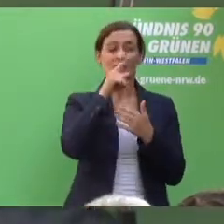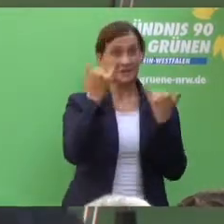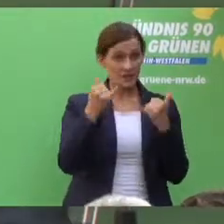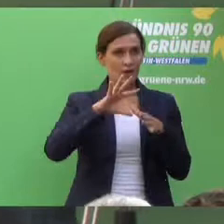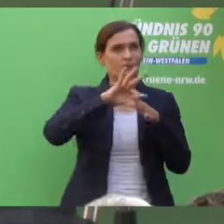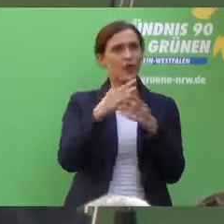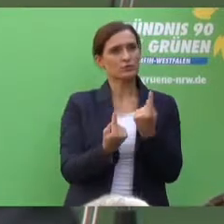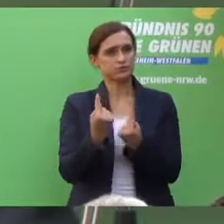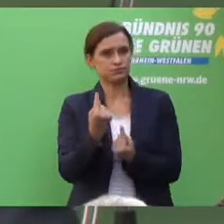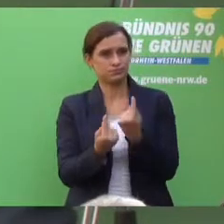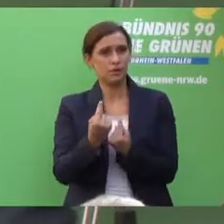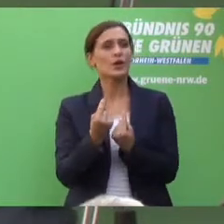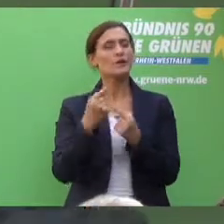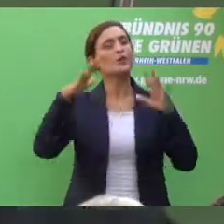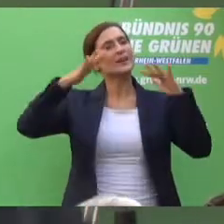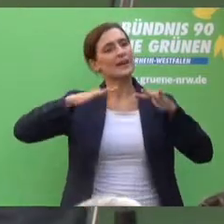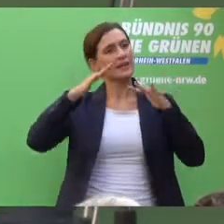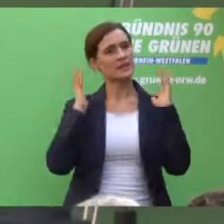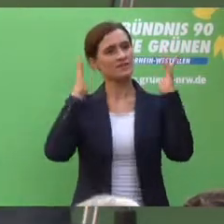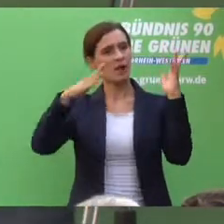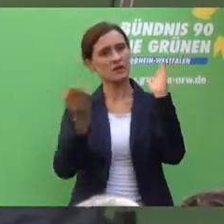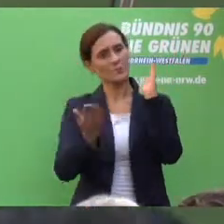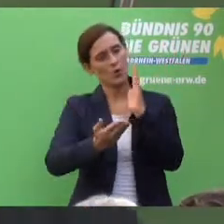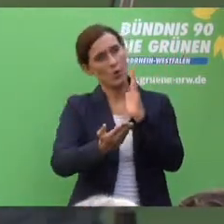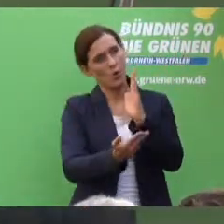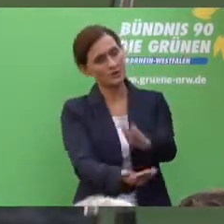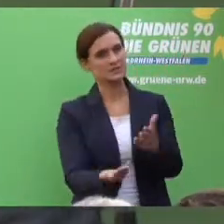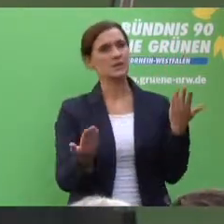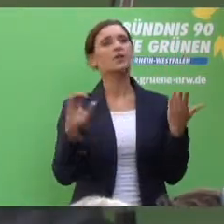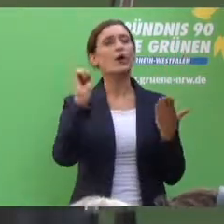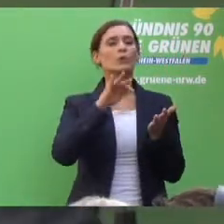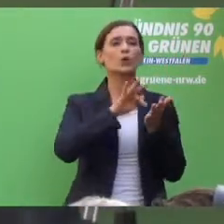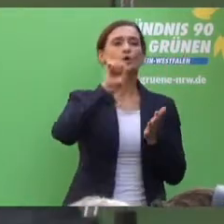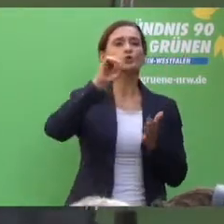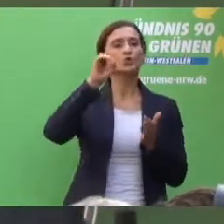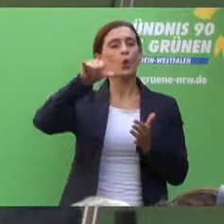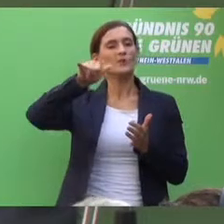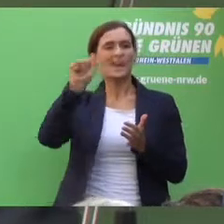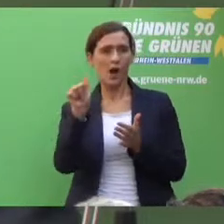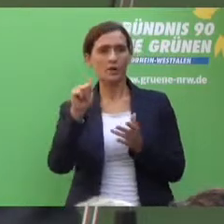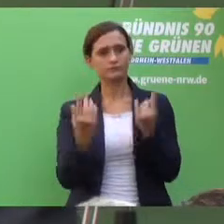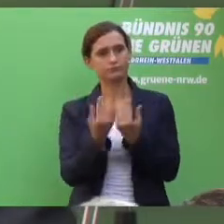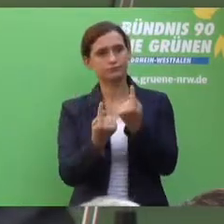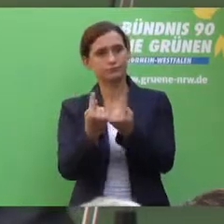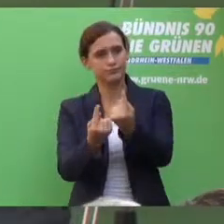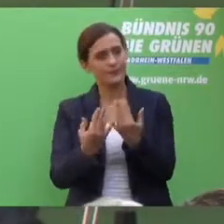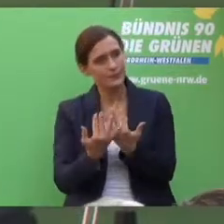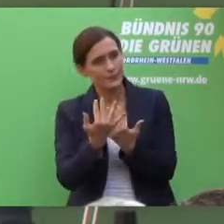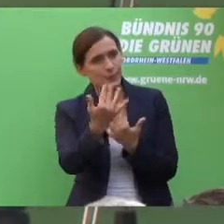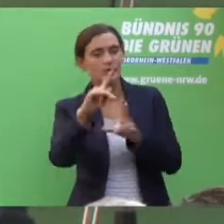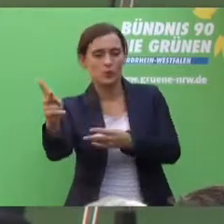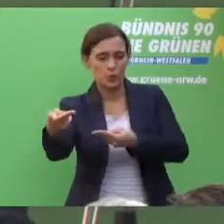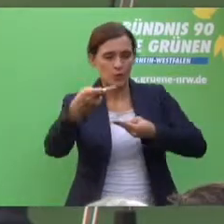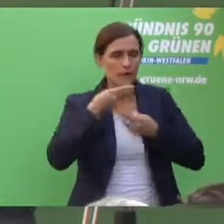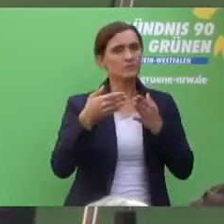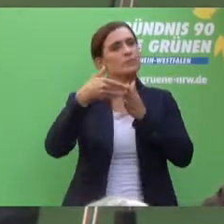Deutschland Regenwald abgeholzt wurde, Soja angebaut und dieses Soja dann über den Atlantik hierher geschippert wird. Und Bärbel